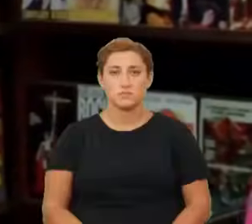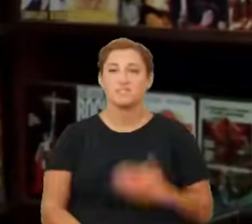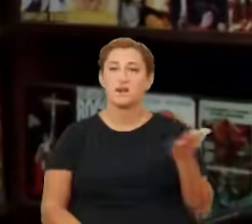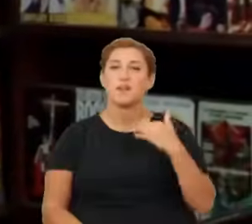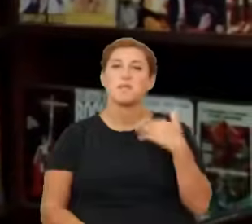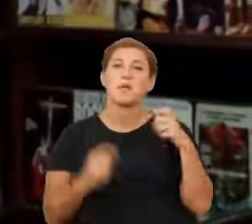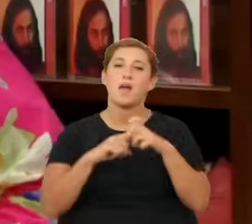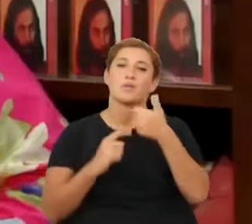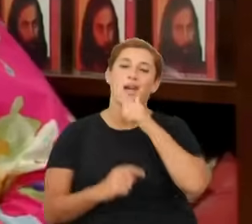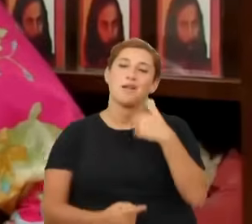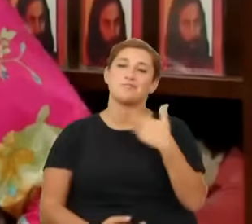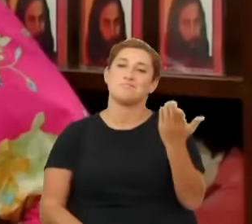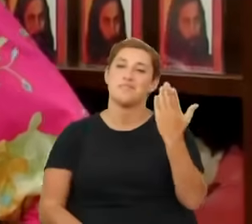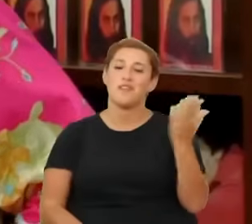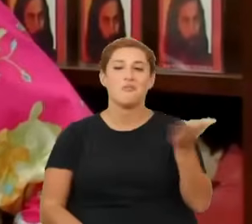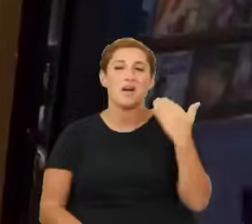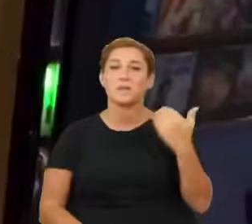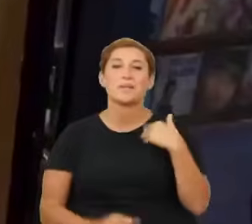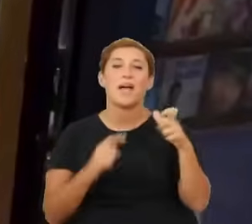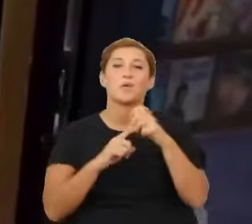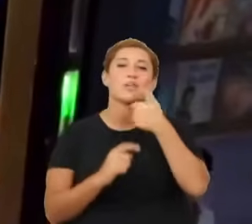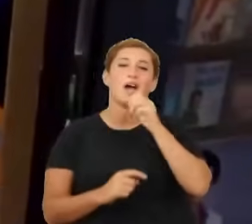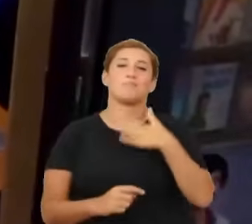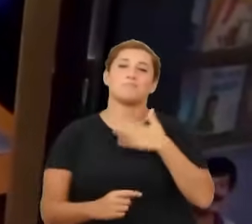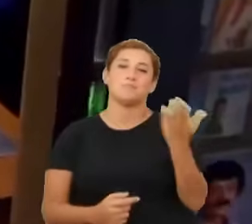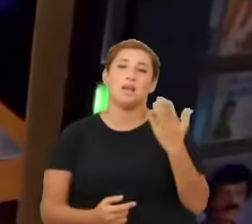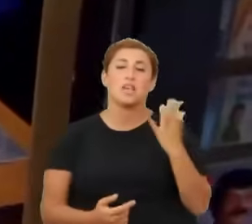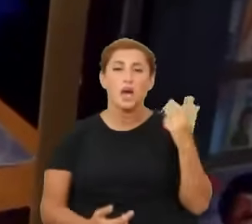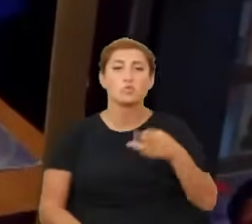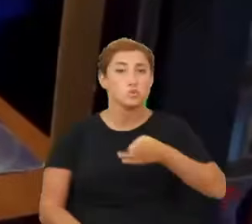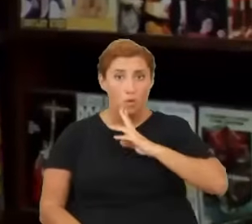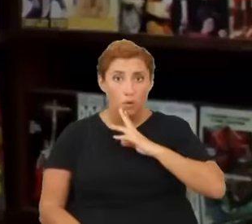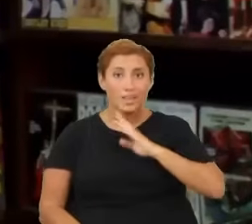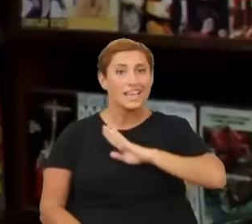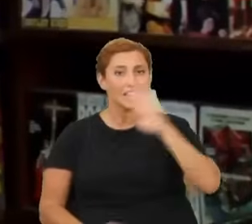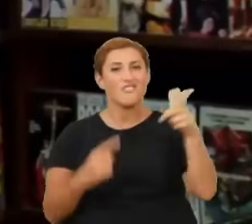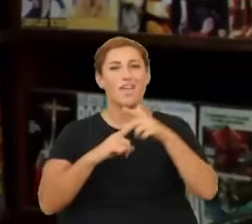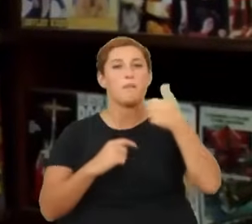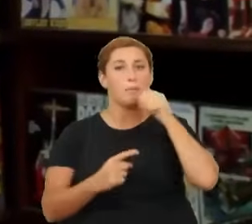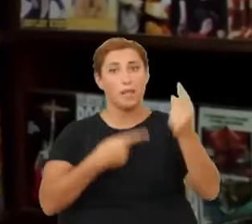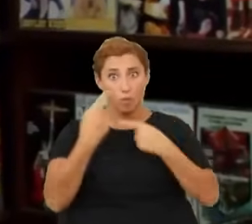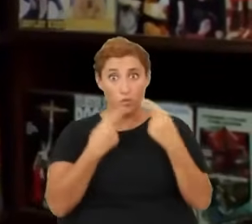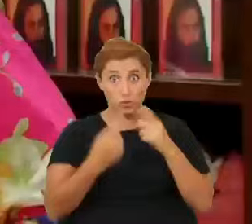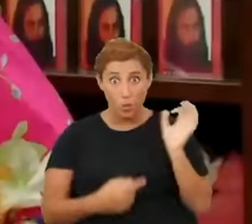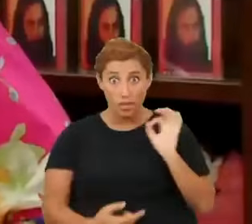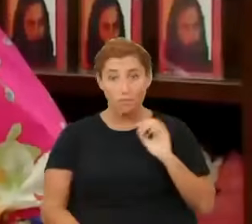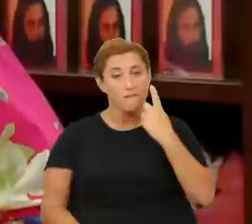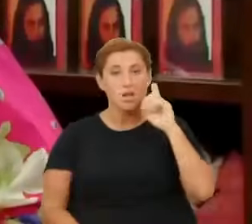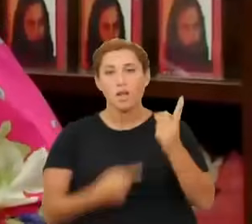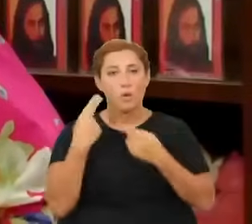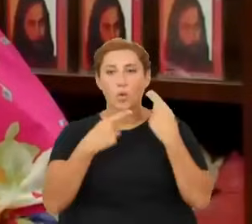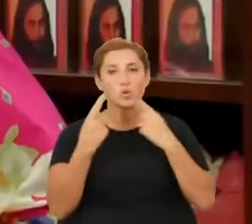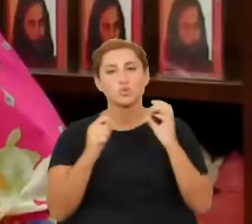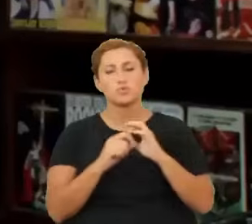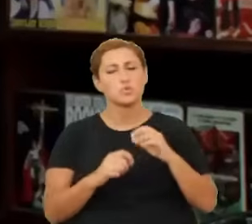Vay benim Ergun abim be. Vay benim Ergun abim be. Yani sonunda gittin Fehmi abiyle konuştun yani, öyle mi? Vallahi